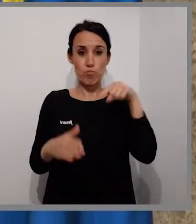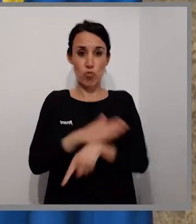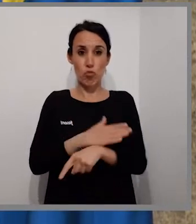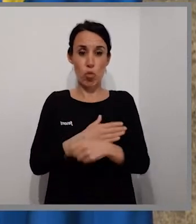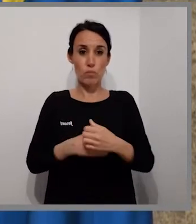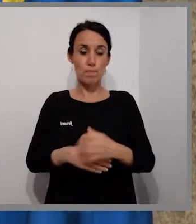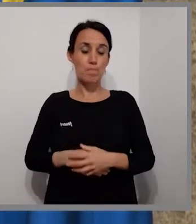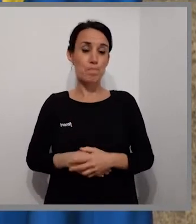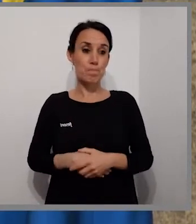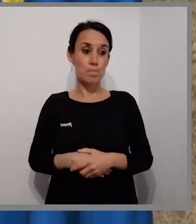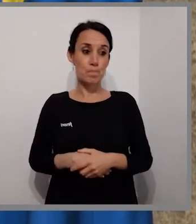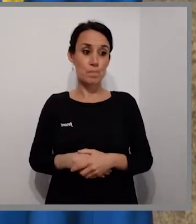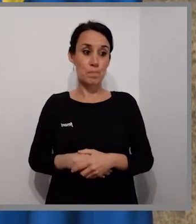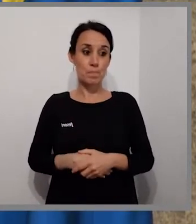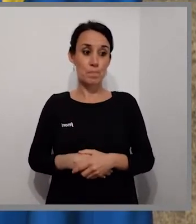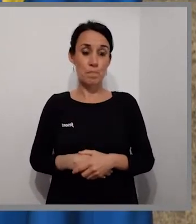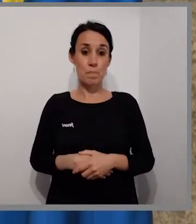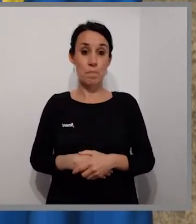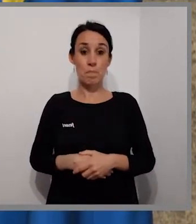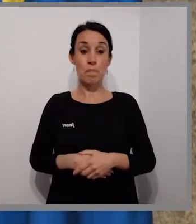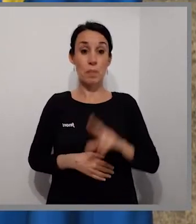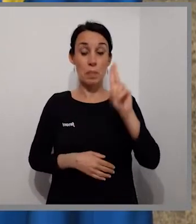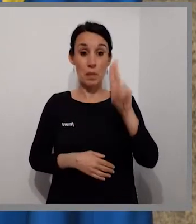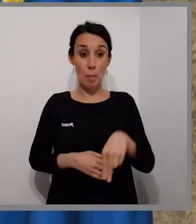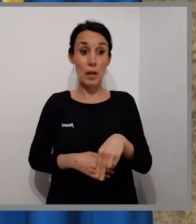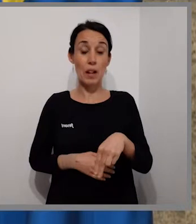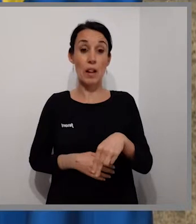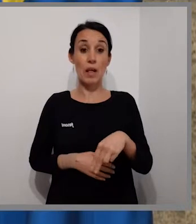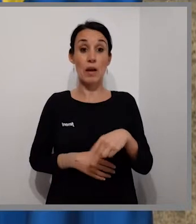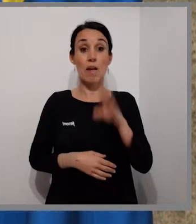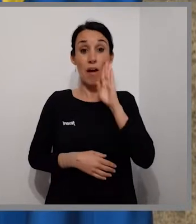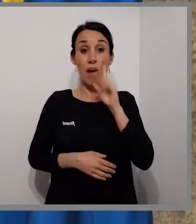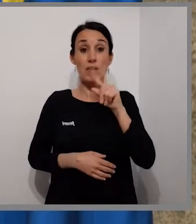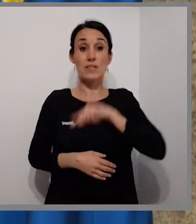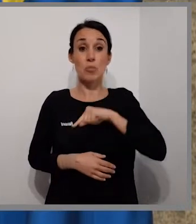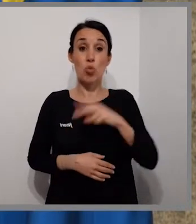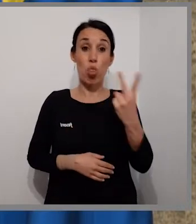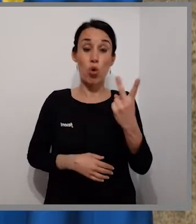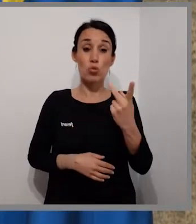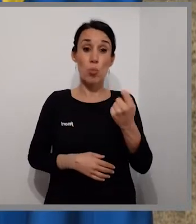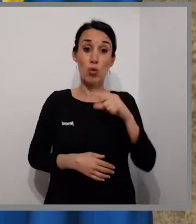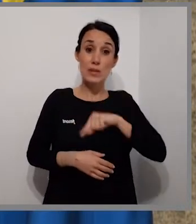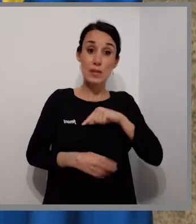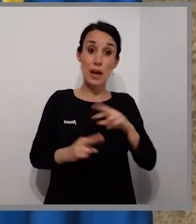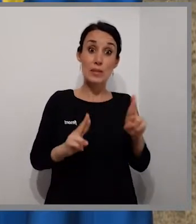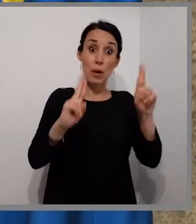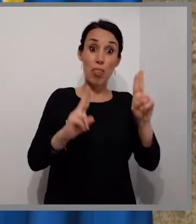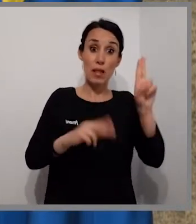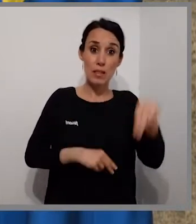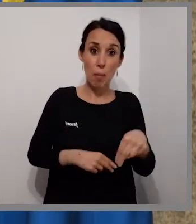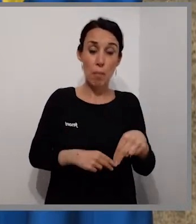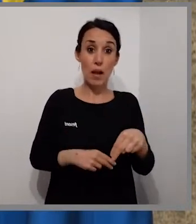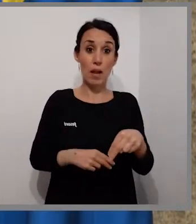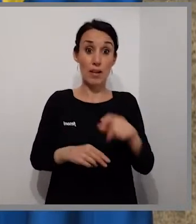sentiment. També val a dir que, com dia, que hi ha motius per a l'esperança. En aquesta setmana hem